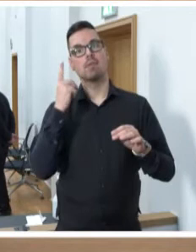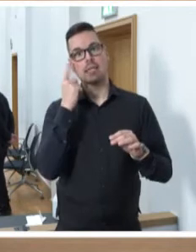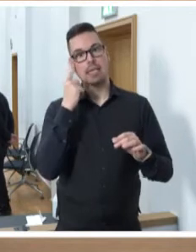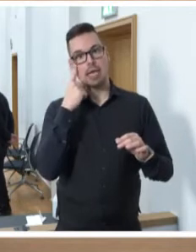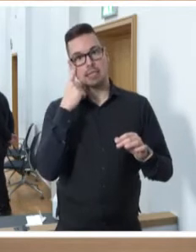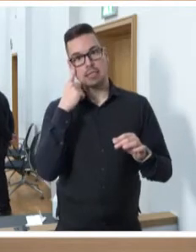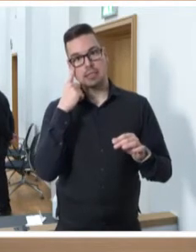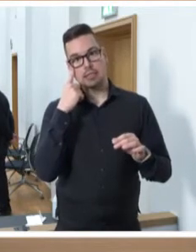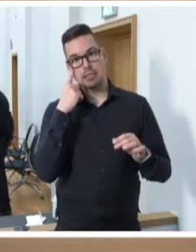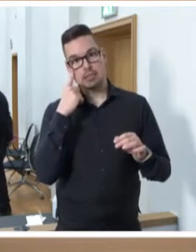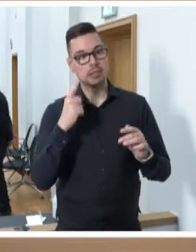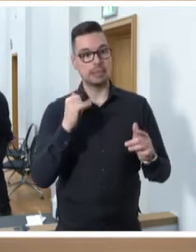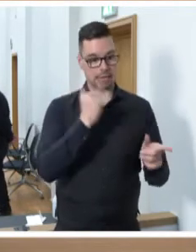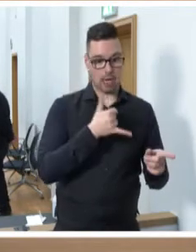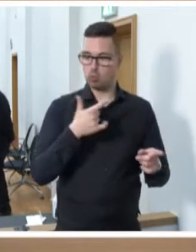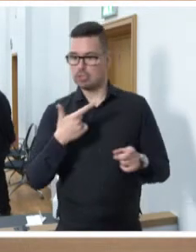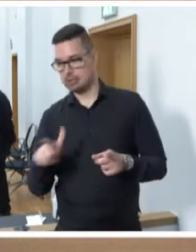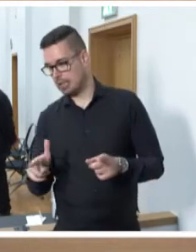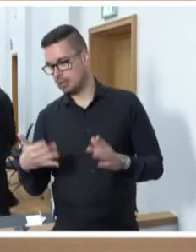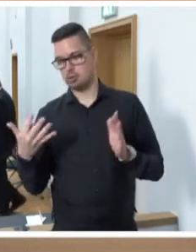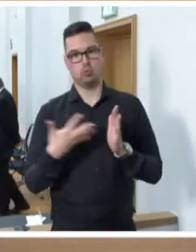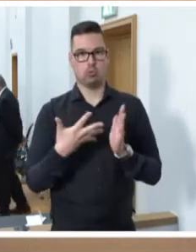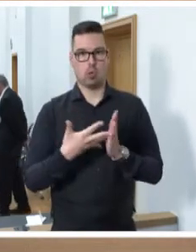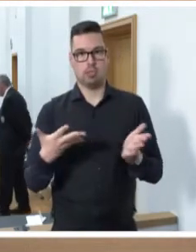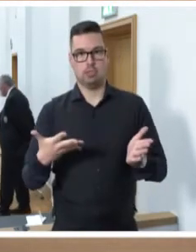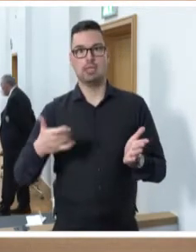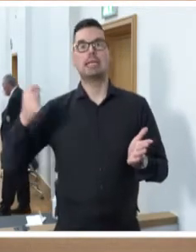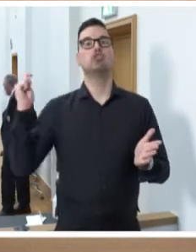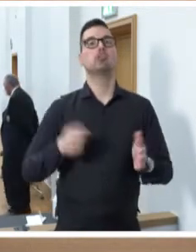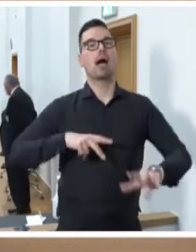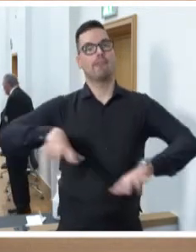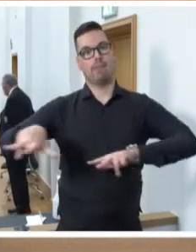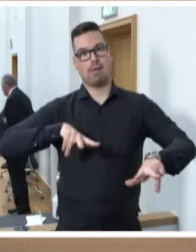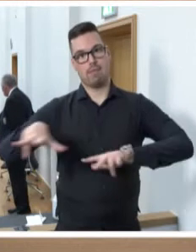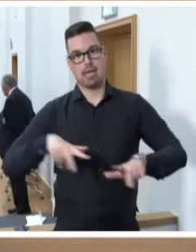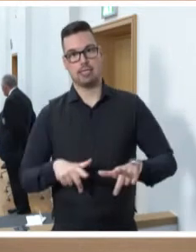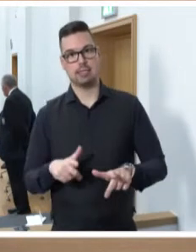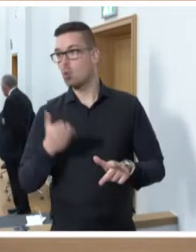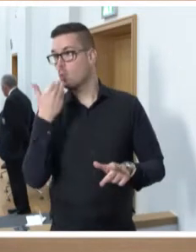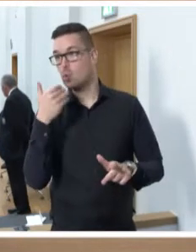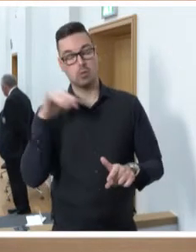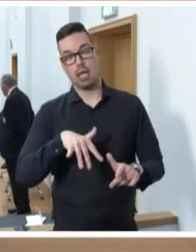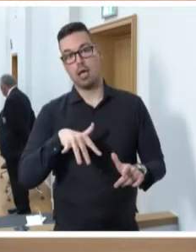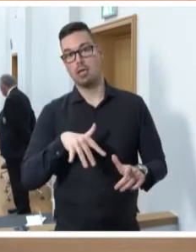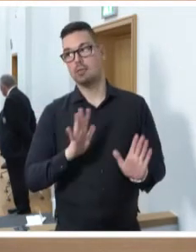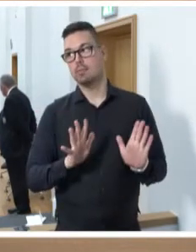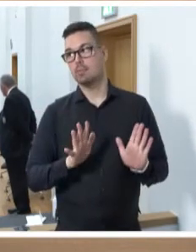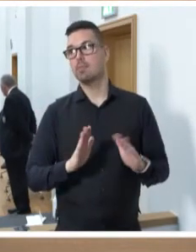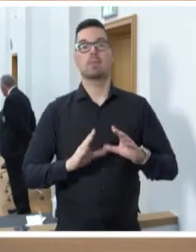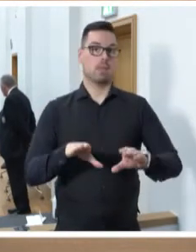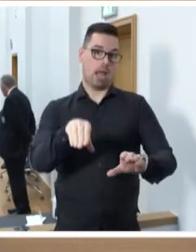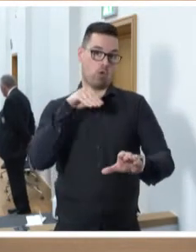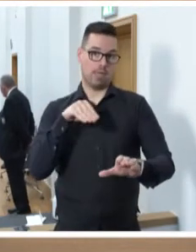belegen oder zu widerlegen. Ein Strafverfahren ist damit noch nicht verbunden. Die Aufhebung